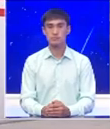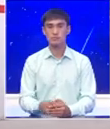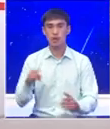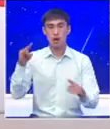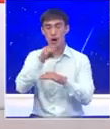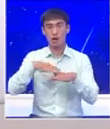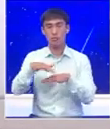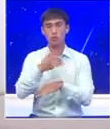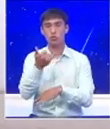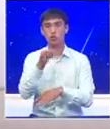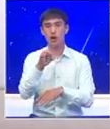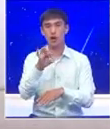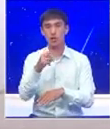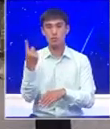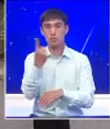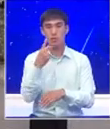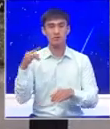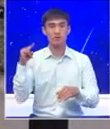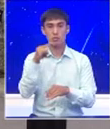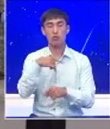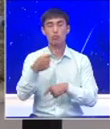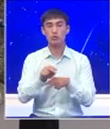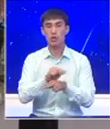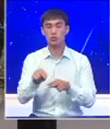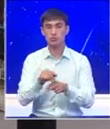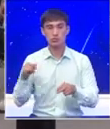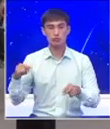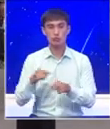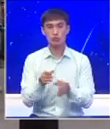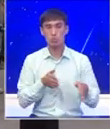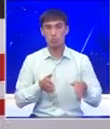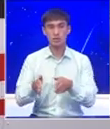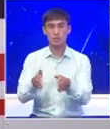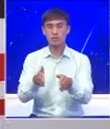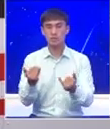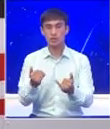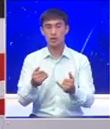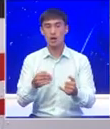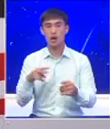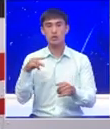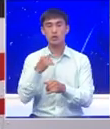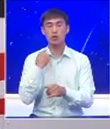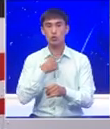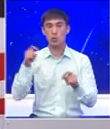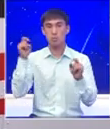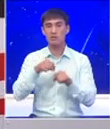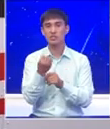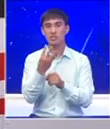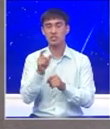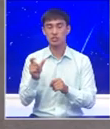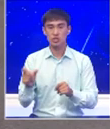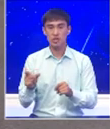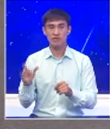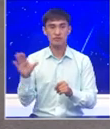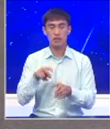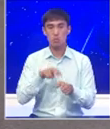Аэропорт Ушарала принимает первый самолет после реконструкции взлетно-посадочной полосы. На воздушном судне из Талдыкургана прибыло 14 человек.